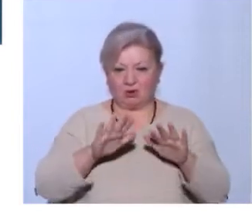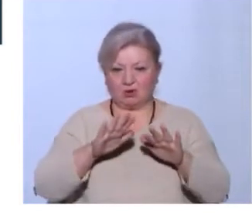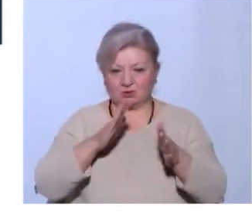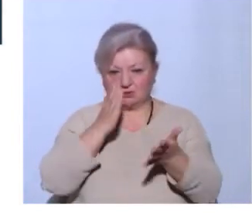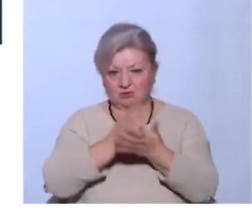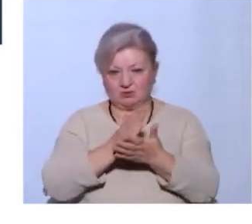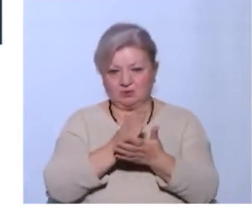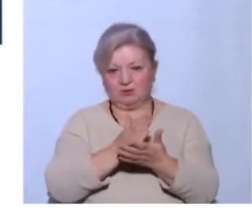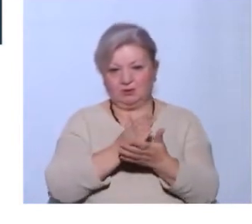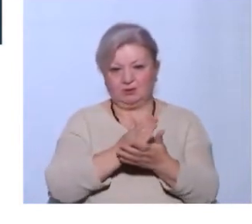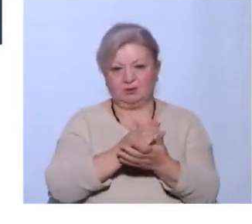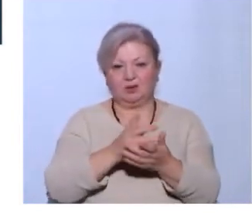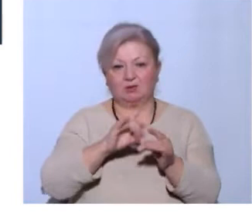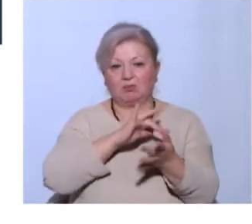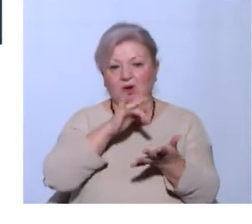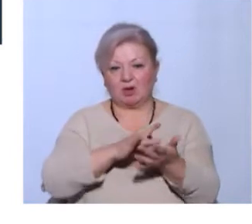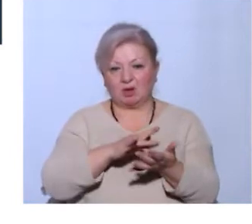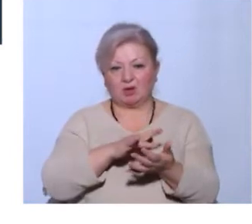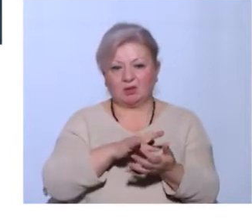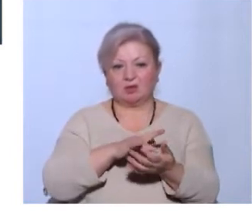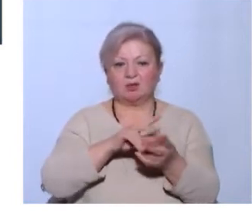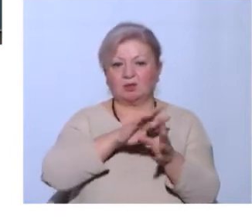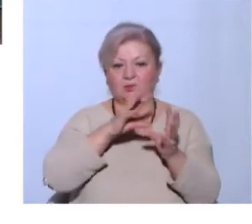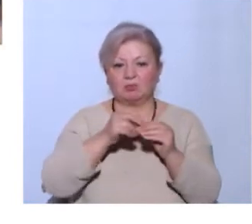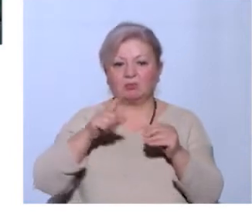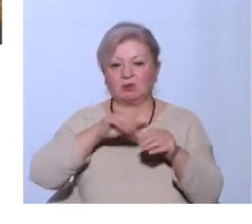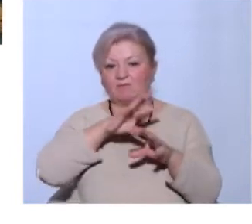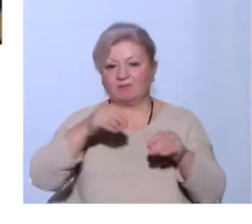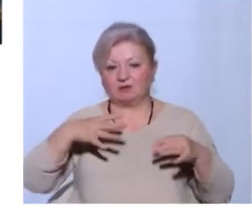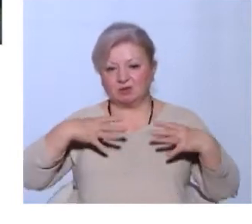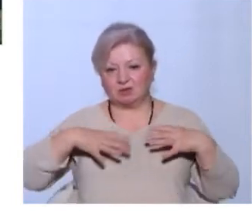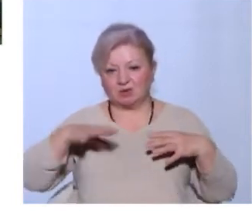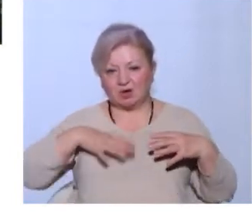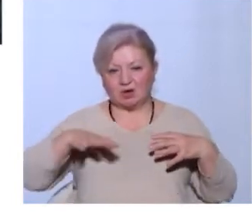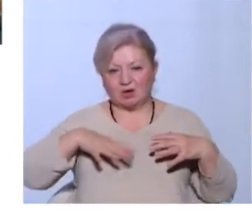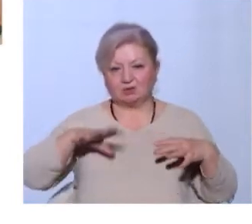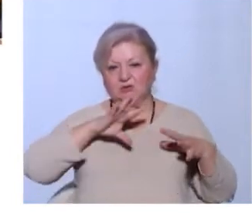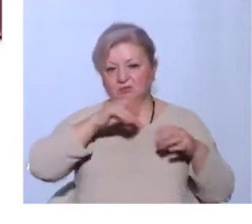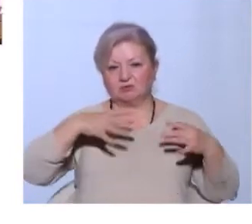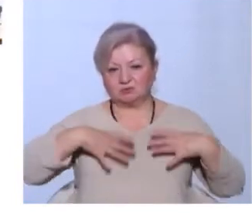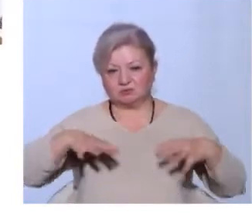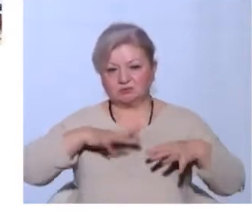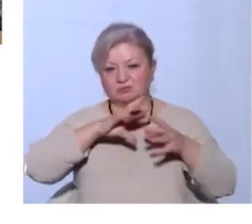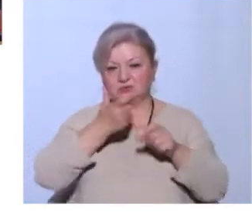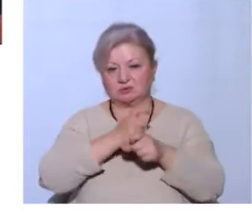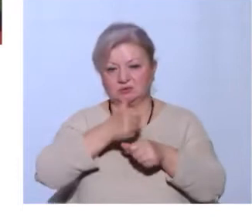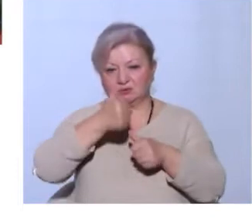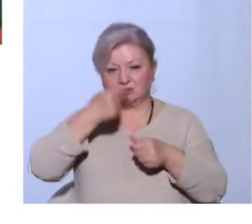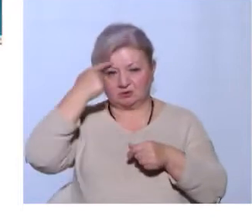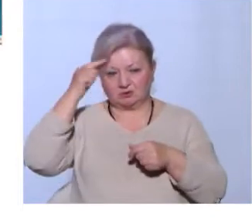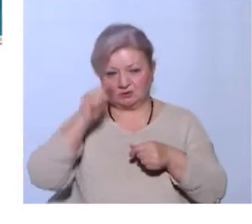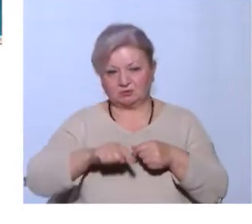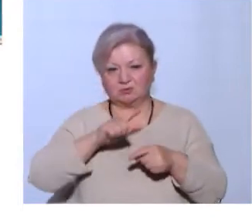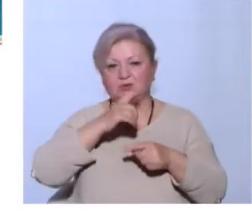და ქალაქი, რომელსაც ყველა ქართველი და საქართველოს ყველა მცხოვრები კარგად იცნობს და